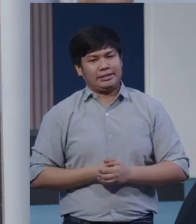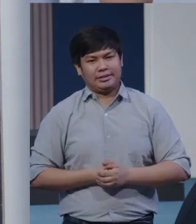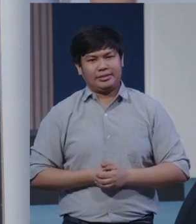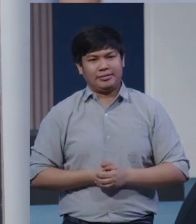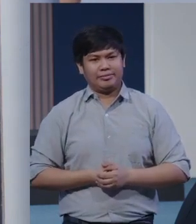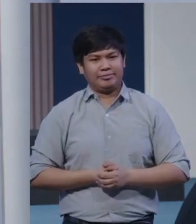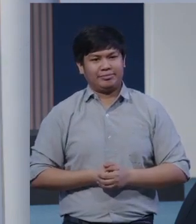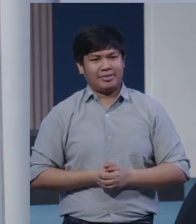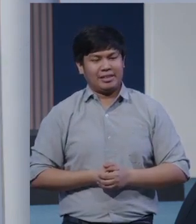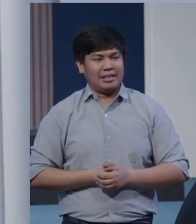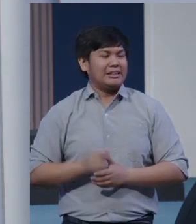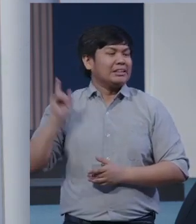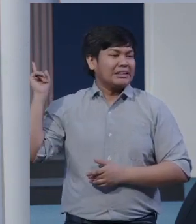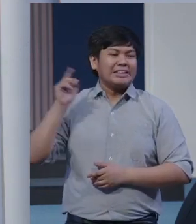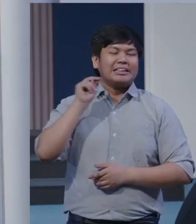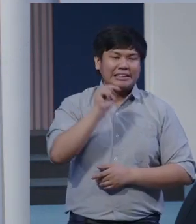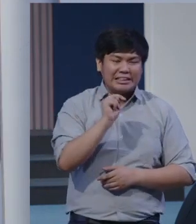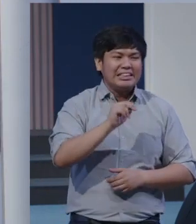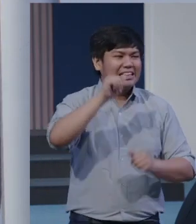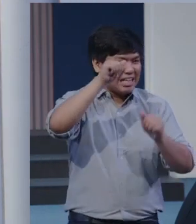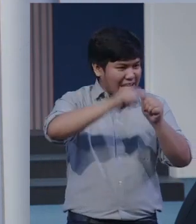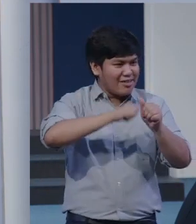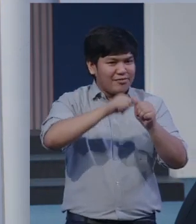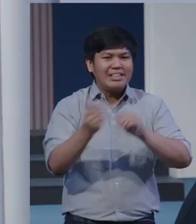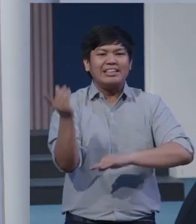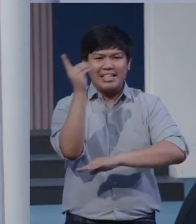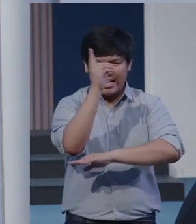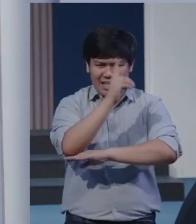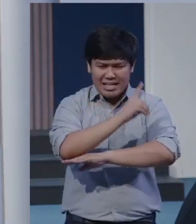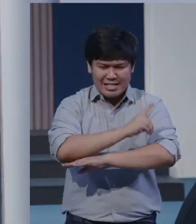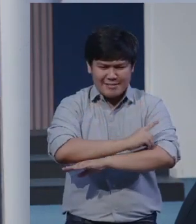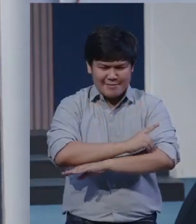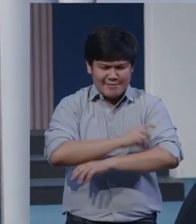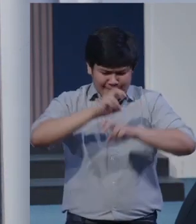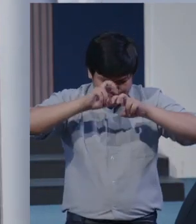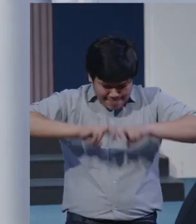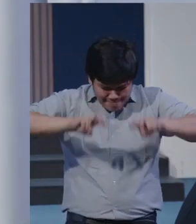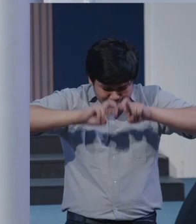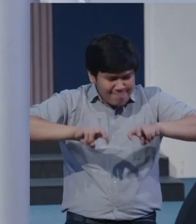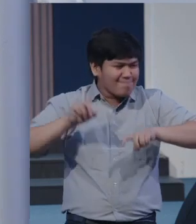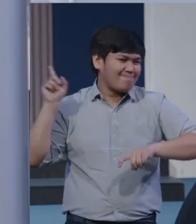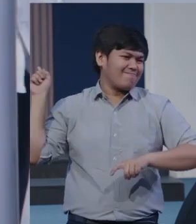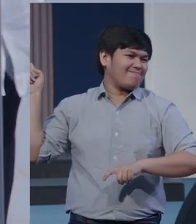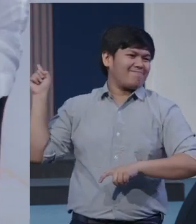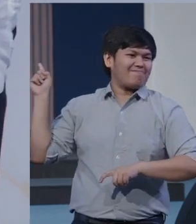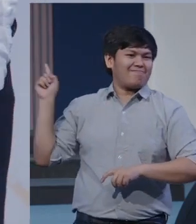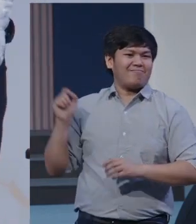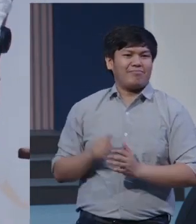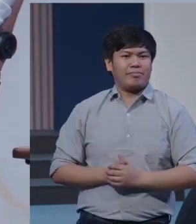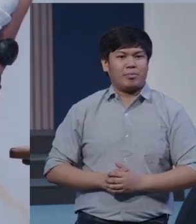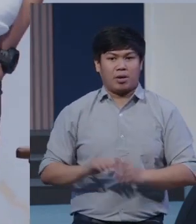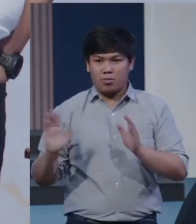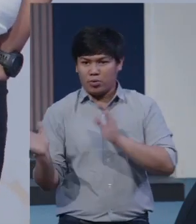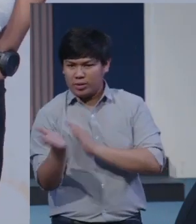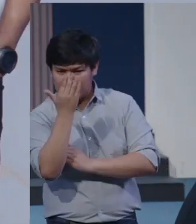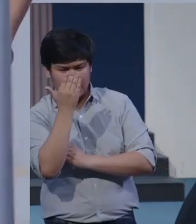kailangan sabiin niyo to araw-araw uma-umaga paggising